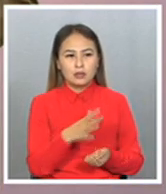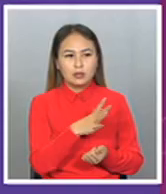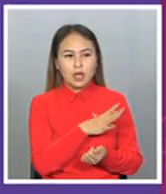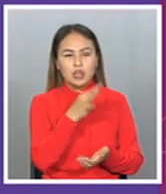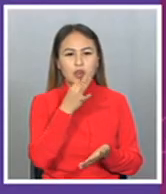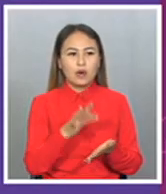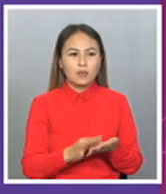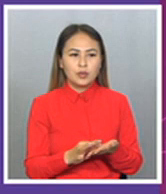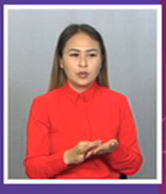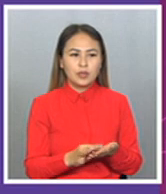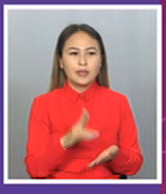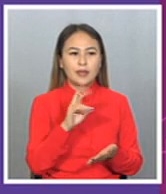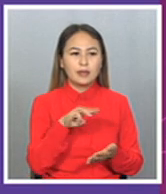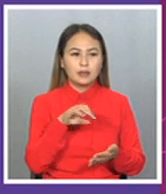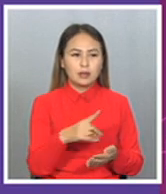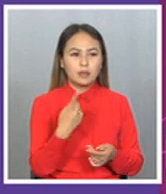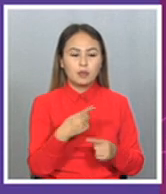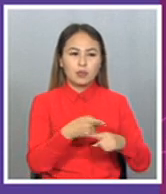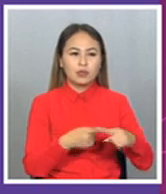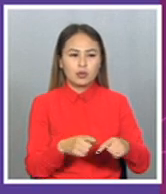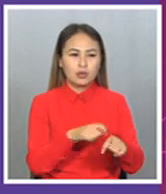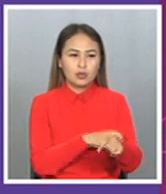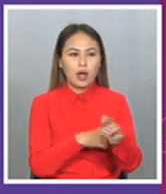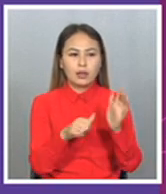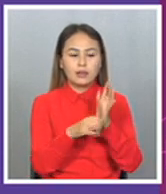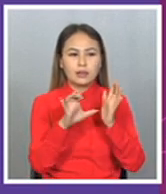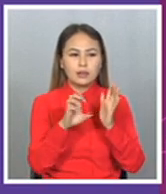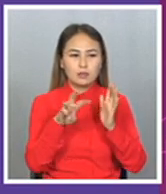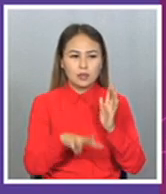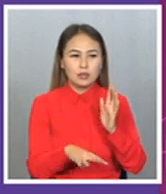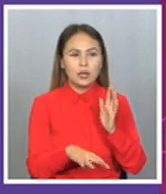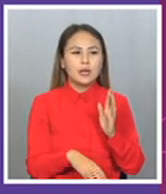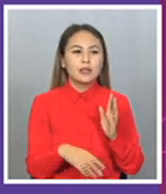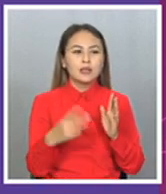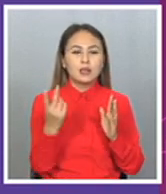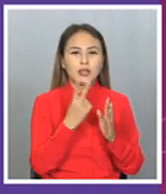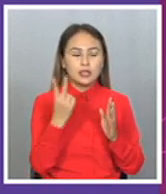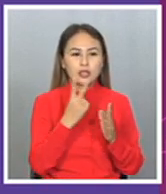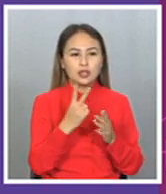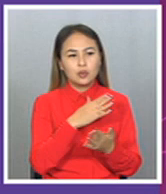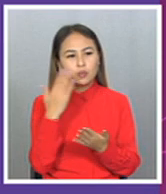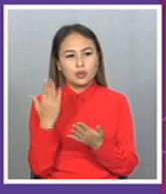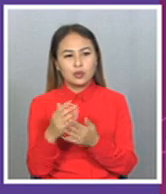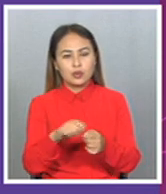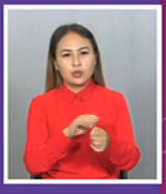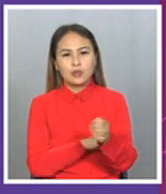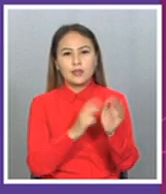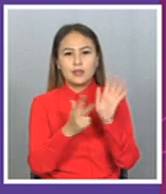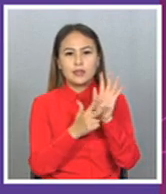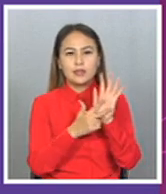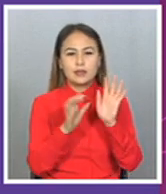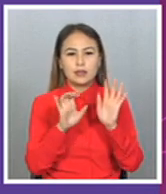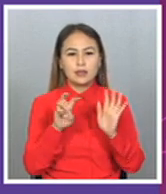Жауабы: келтектің бір бөлігінің ұзындығы 6 сантиметр болды, ал келтектің екінші бөлігінің